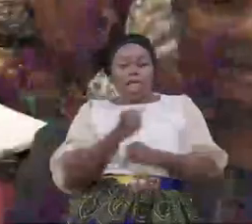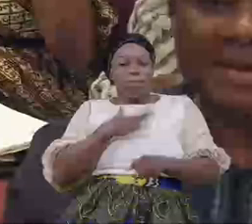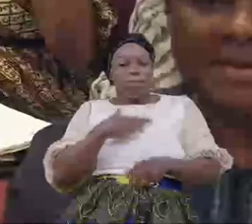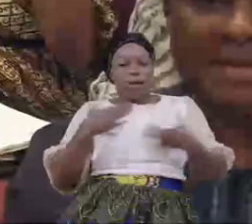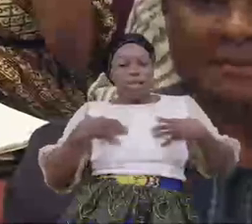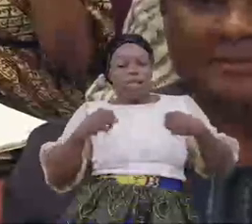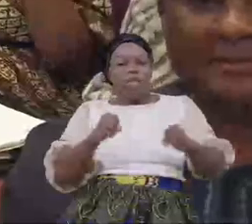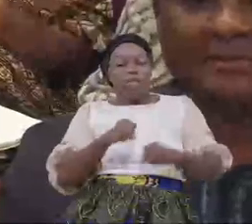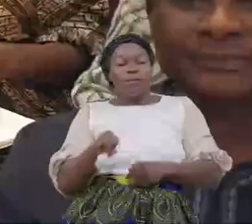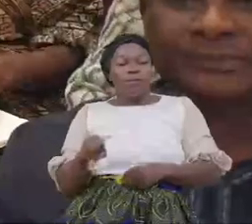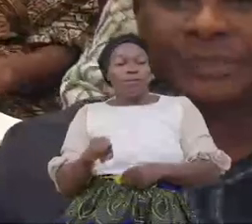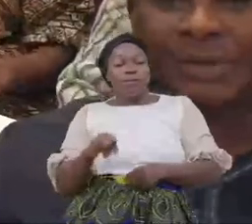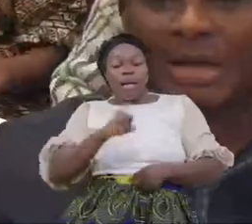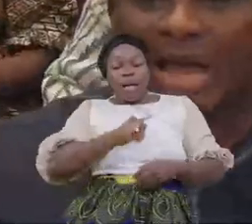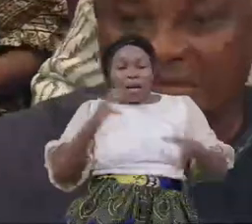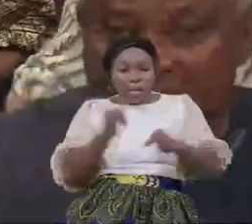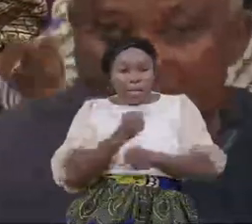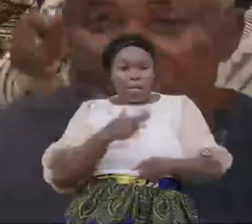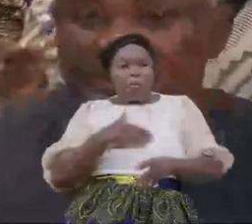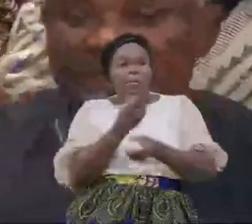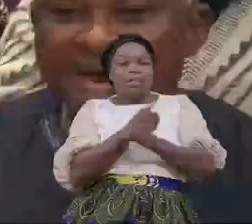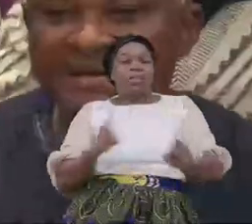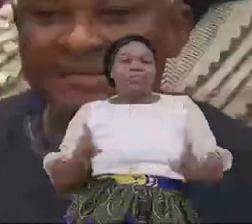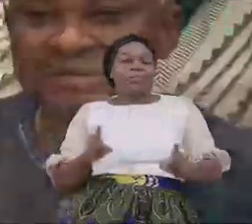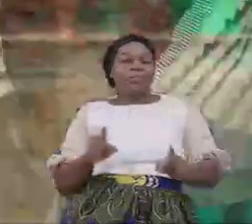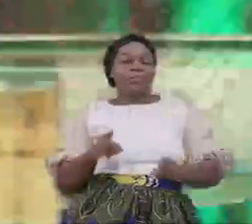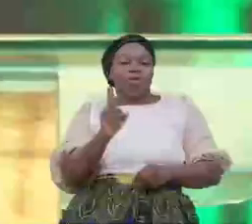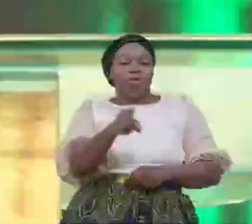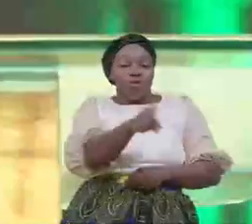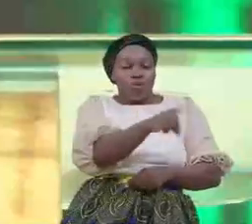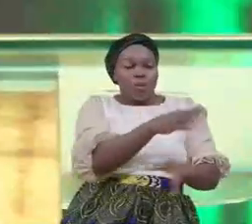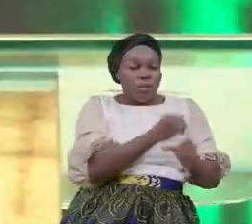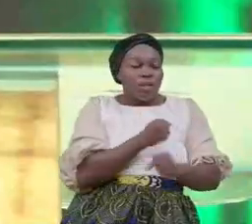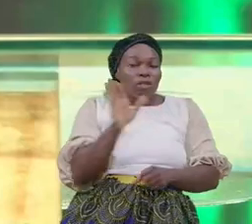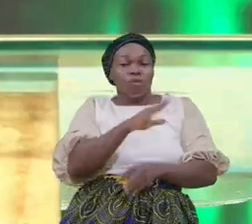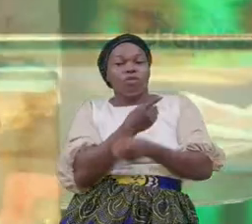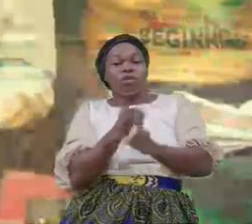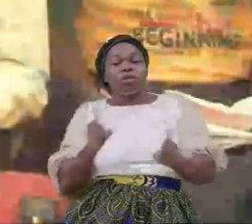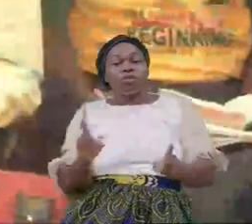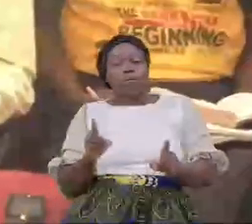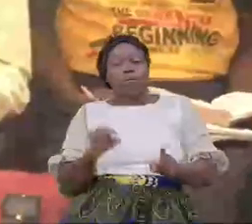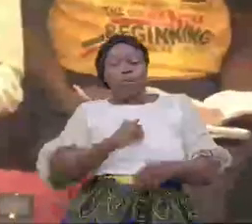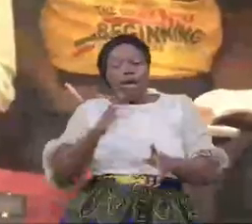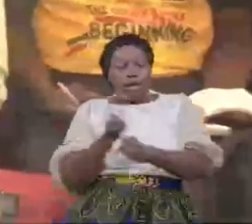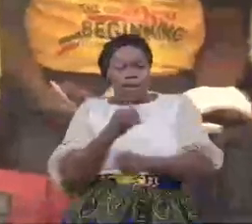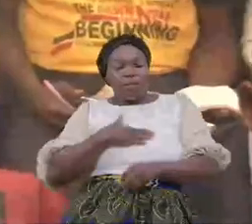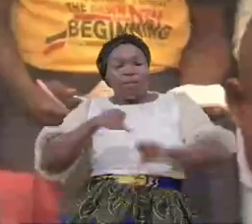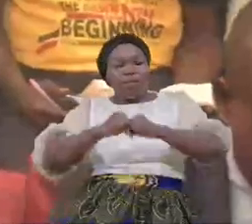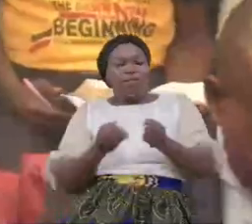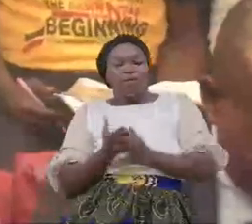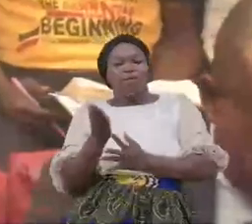m'empare de ma guérison. Je m'empare de ma délivrance. Je m'empare de ma percée.